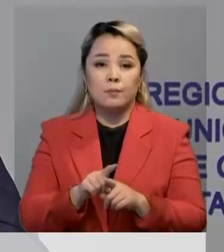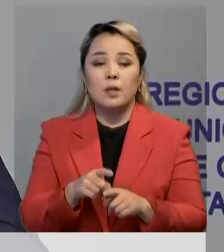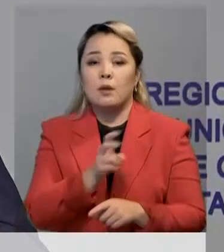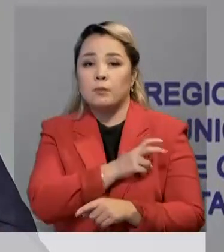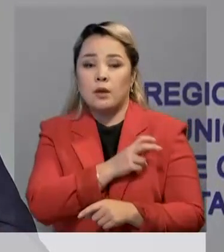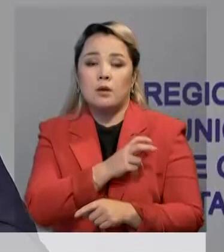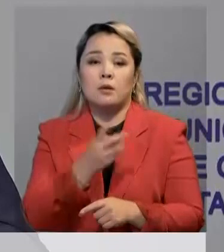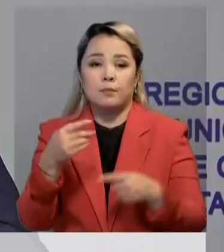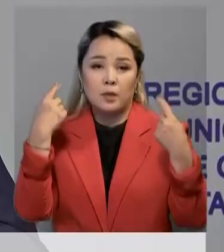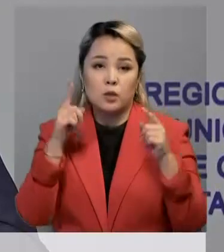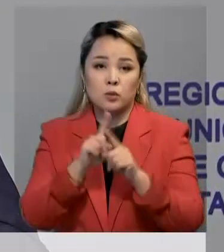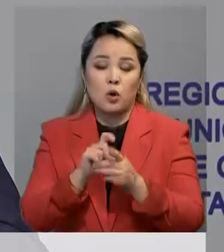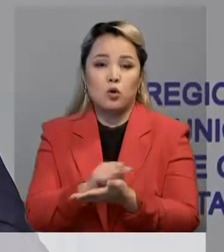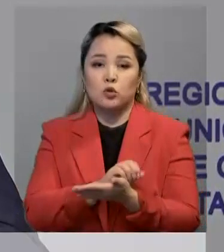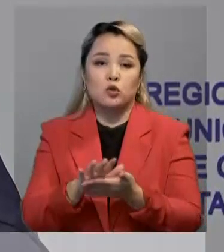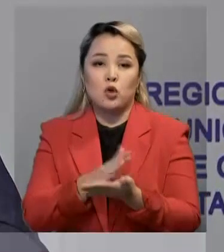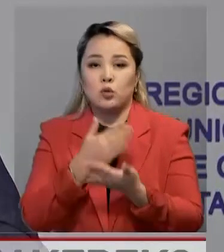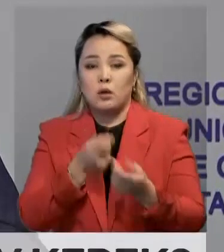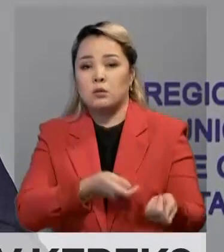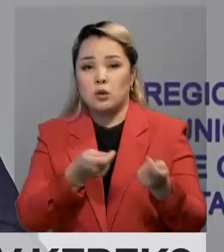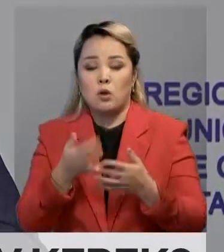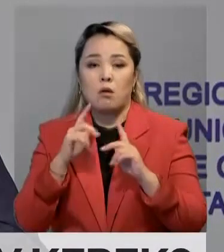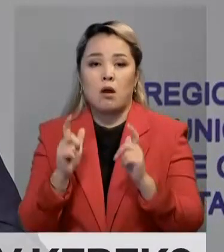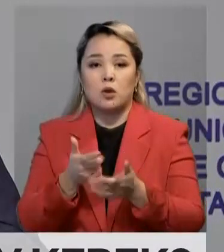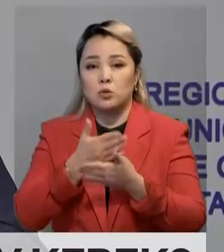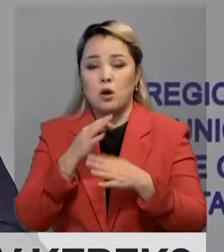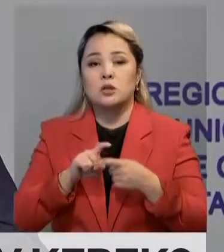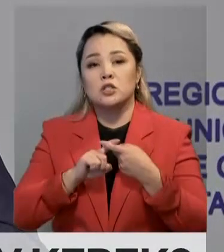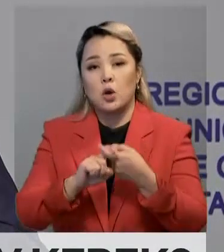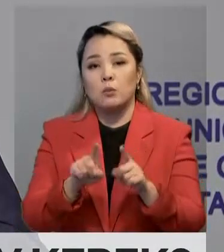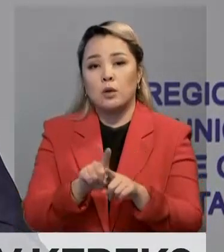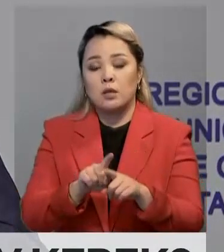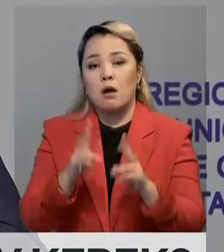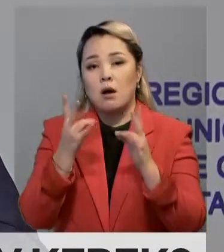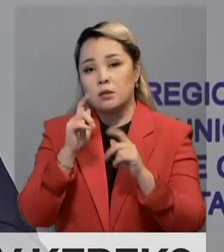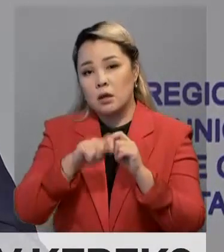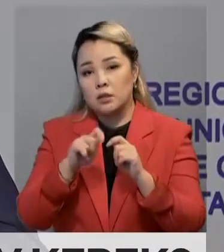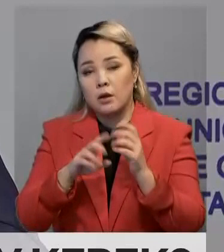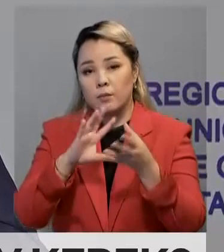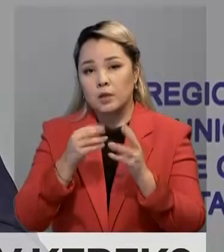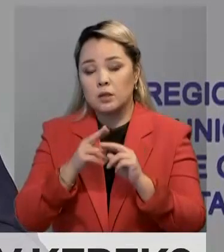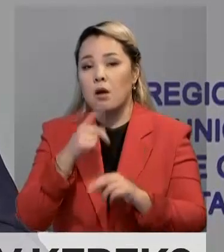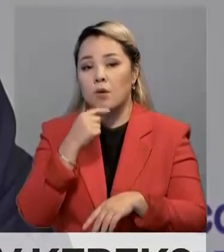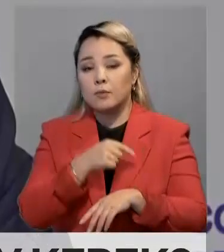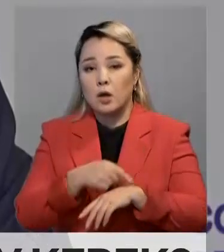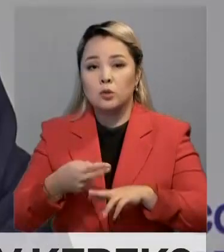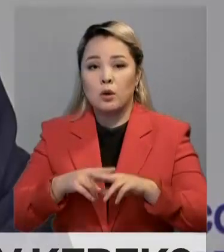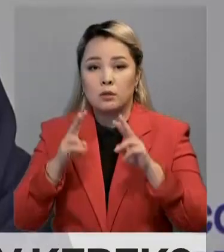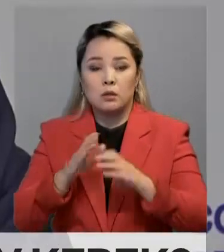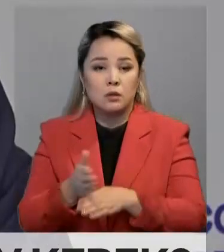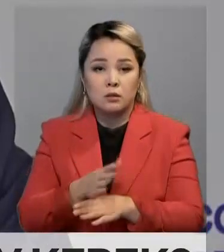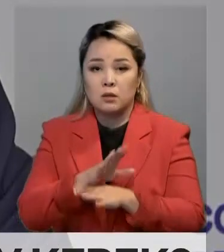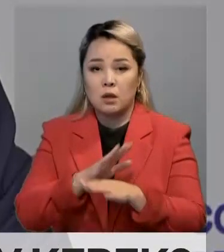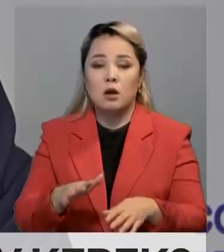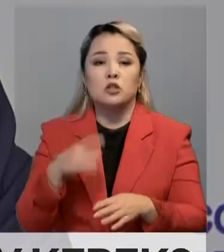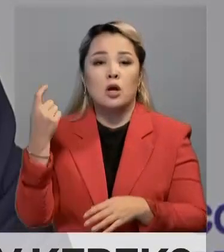ескертпейді. Сырттан құжатсыз әкелінген малды карантинге қоймай, жұқпалы ауруларға қан зерттеместен ауылдың жалпы табынына немесе